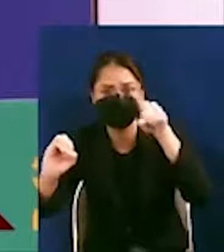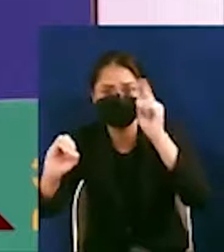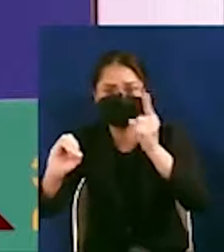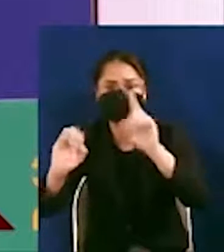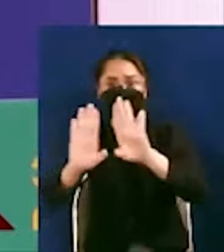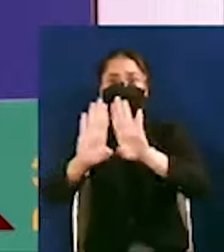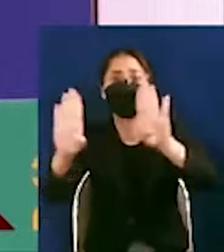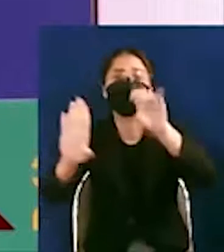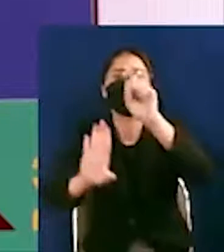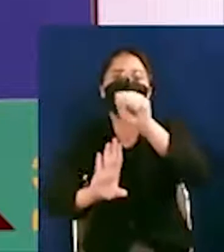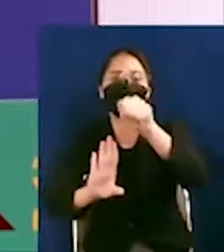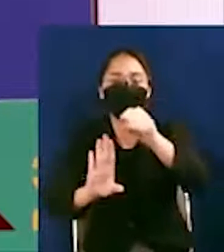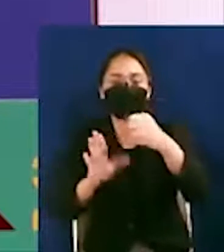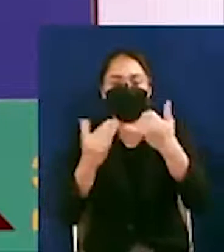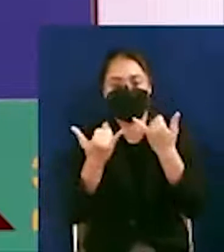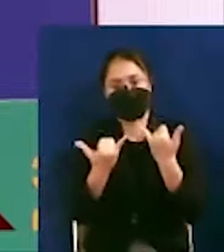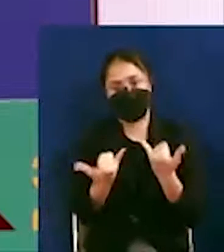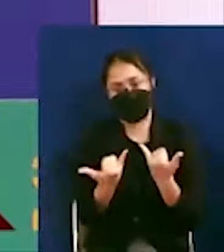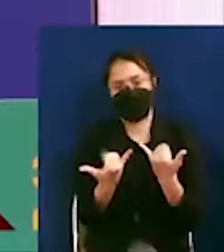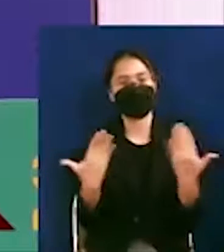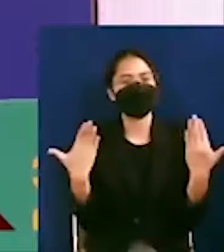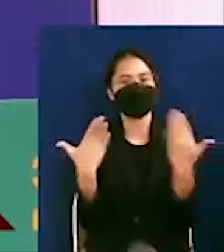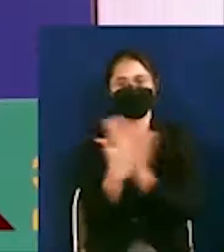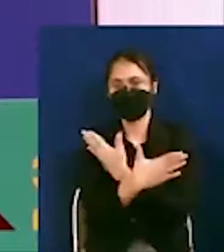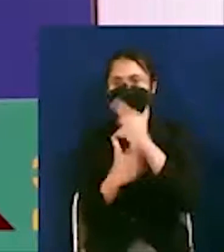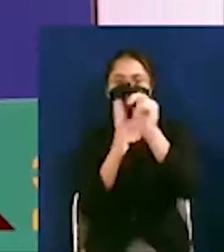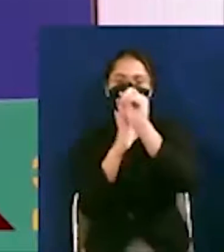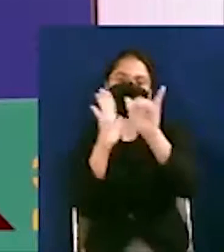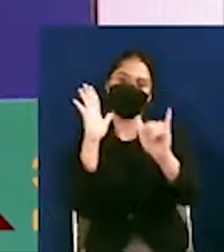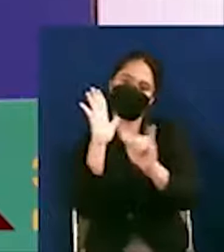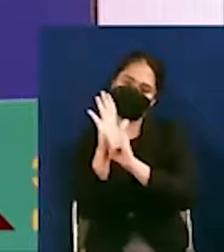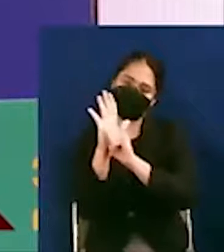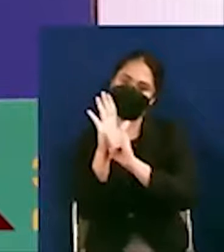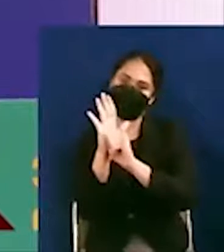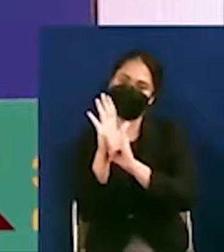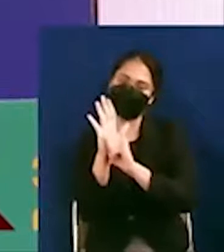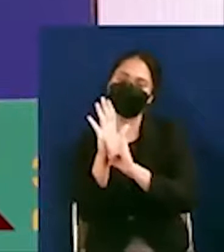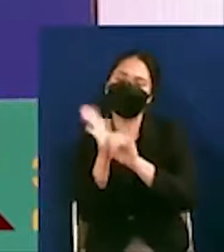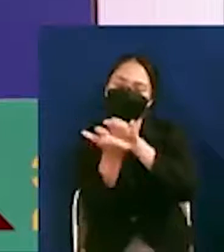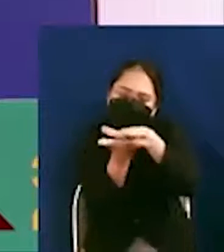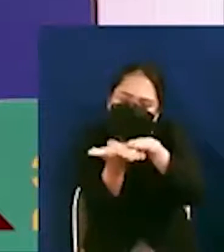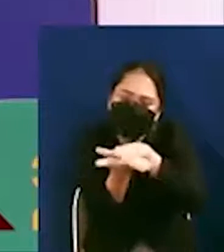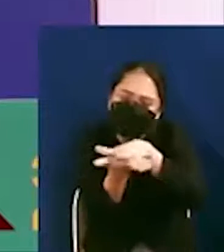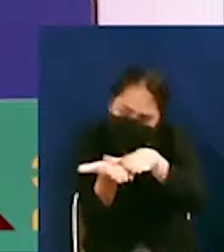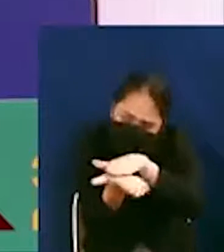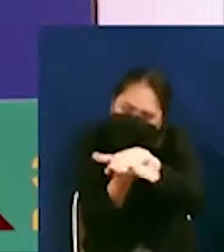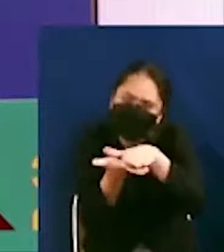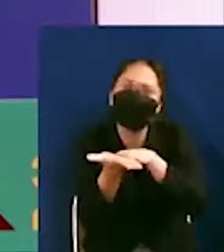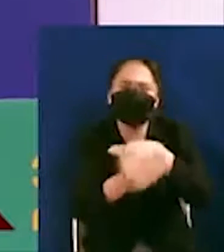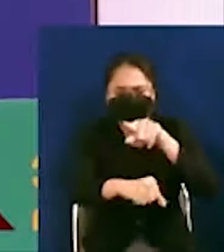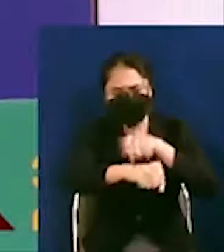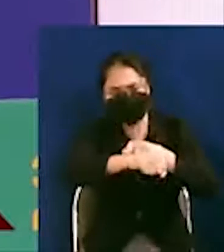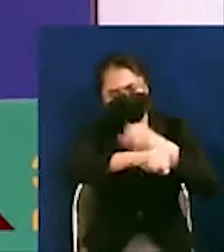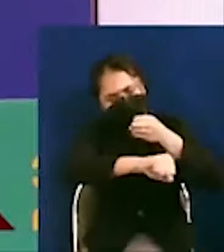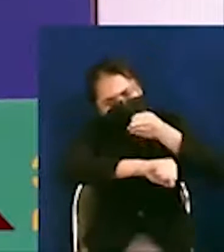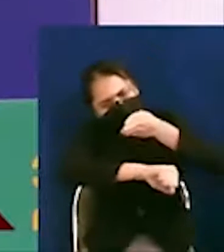การที่จะมาเติมวัคซีนที่บางซื่อนะครับเราก็เลยต้องมีการพูดคุยภายในอันนี้ก็ต้องกราบขออภัยจริงๆครับในความไม่สะดวกที่ต้